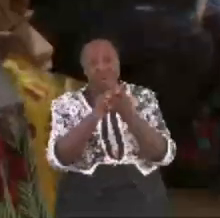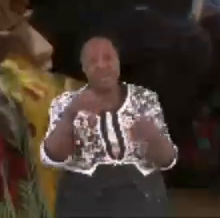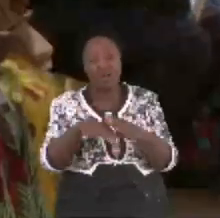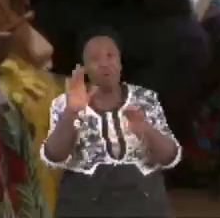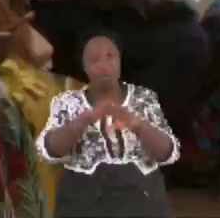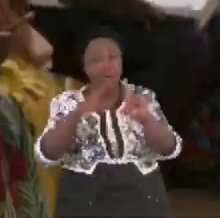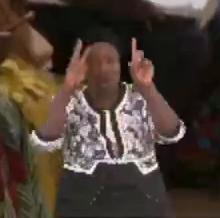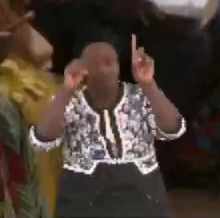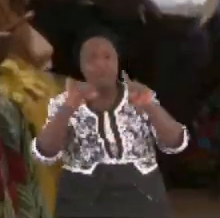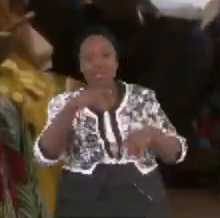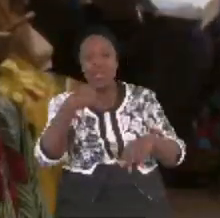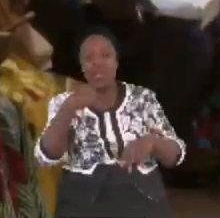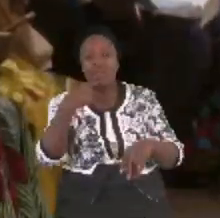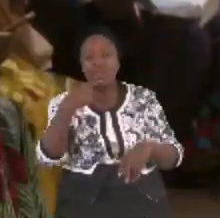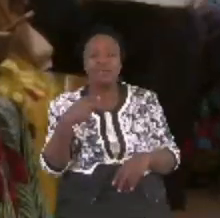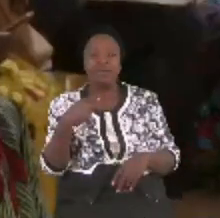moi, il dit,